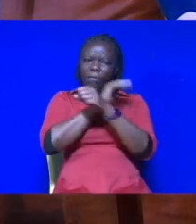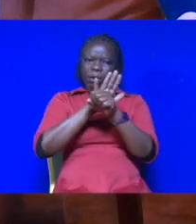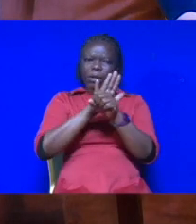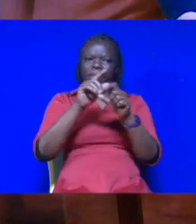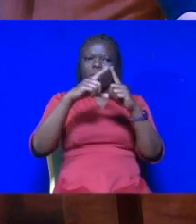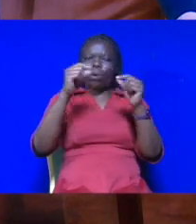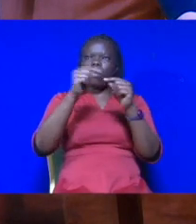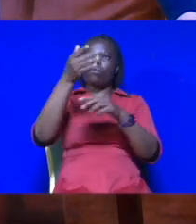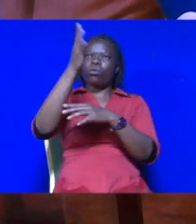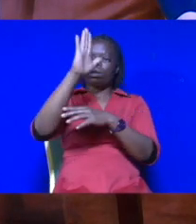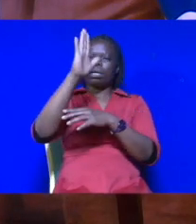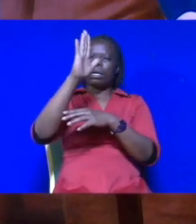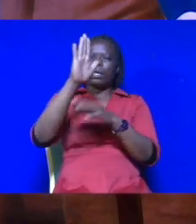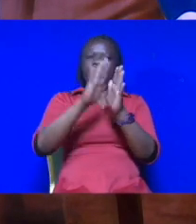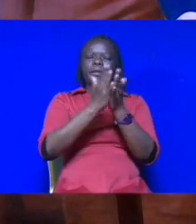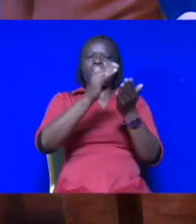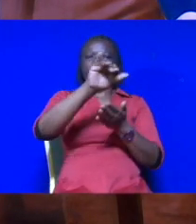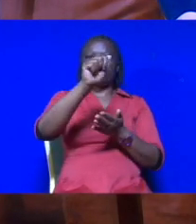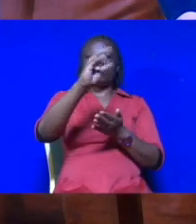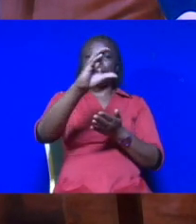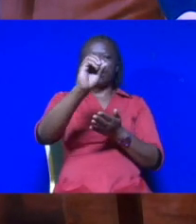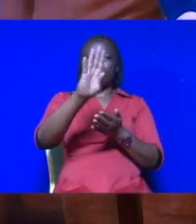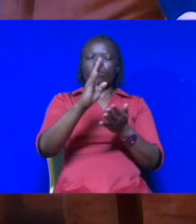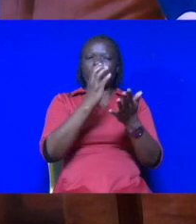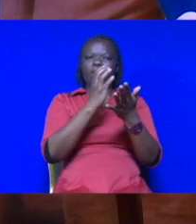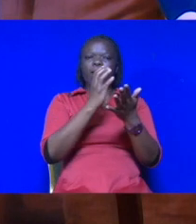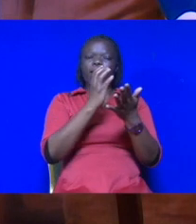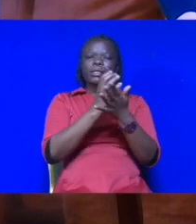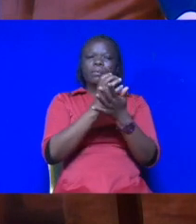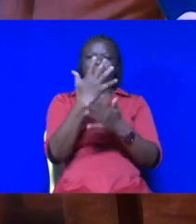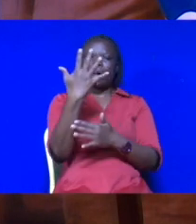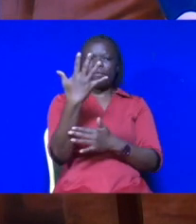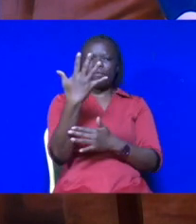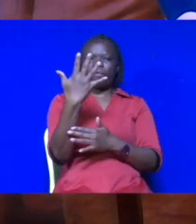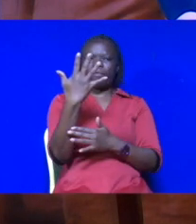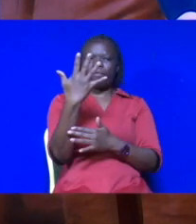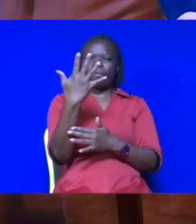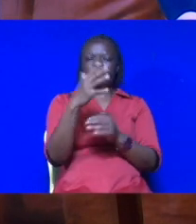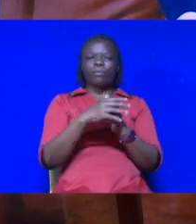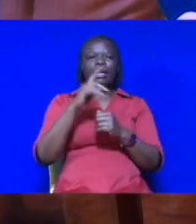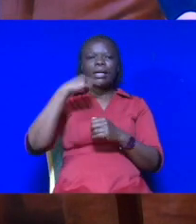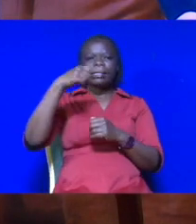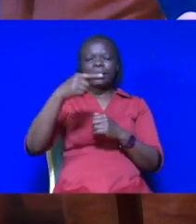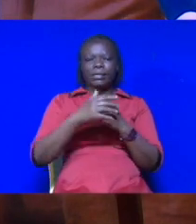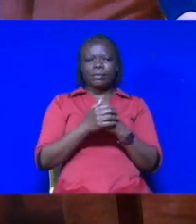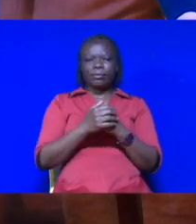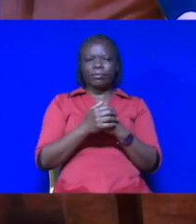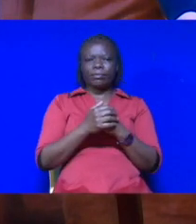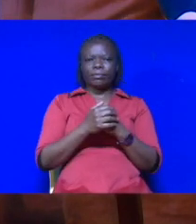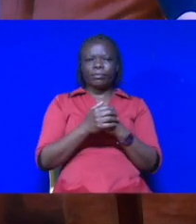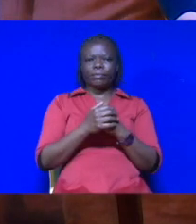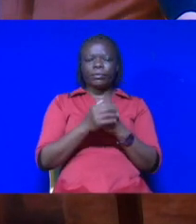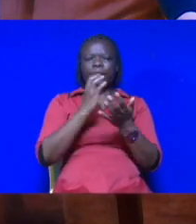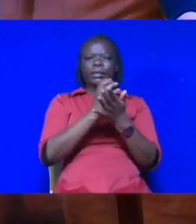Yakobo, tunasoma sura ya tano. Neno la Mungu linasema, Yakobo sura ya